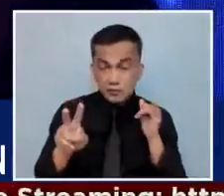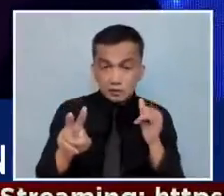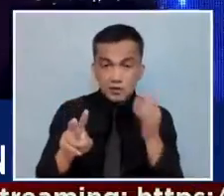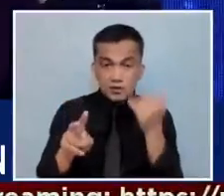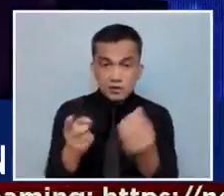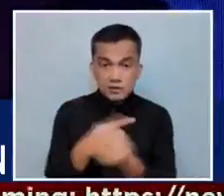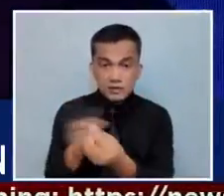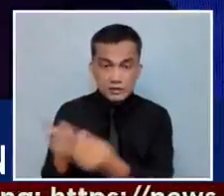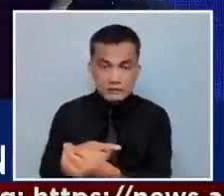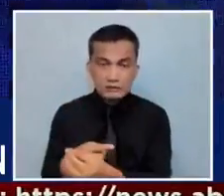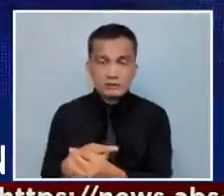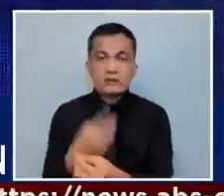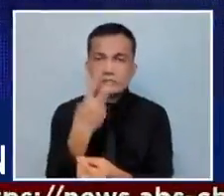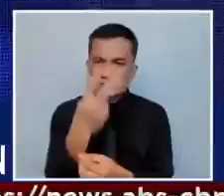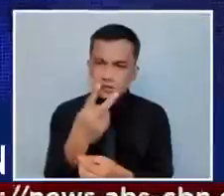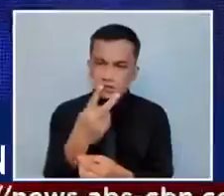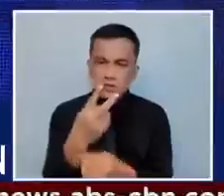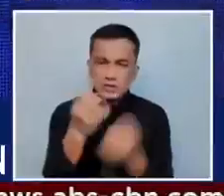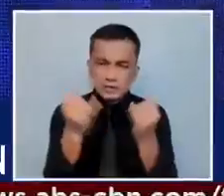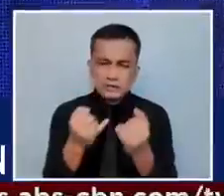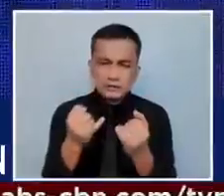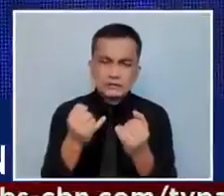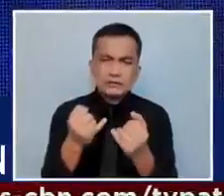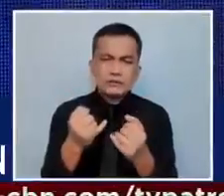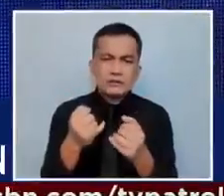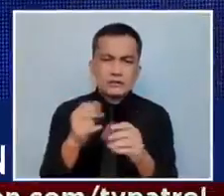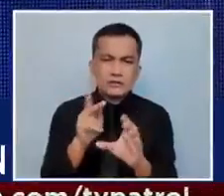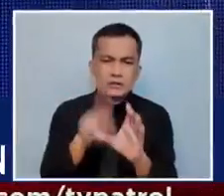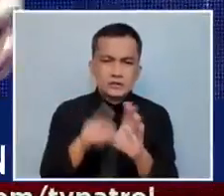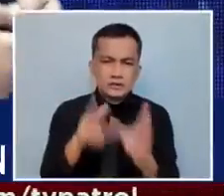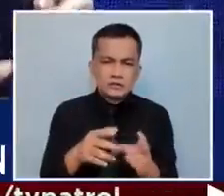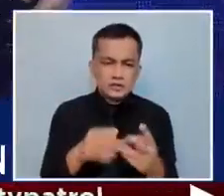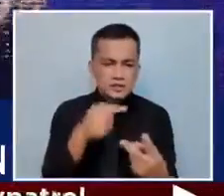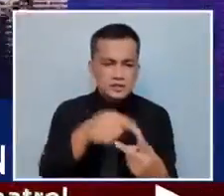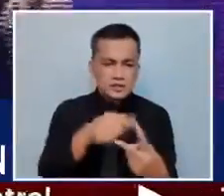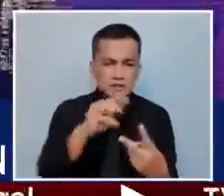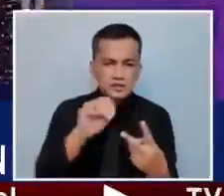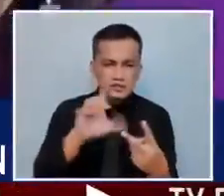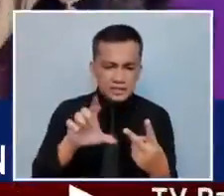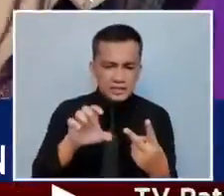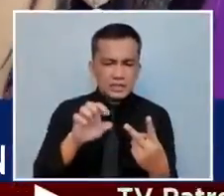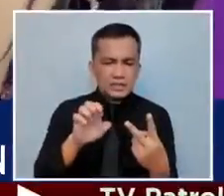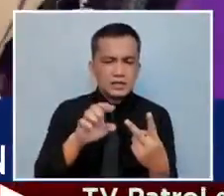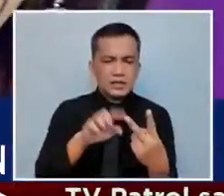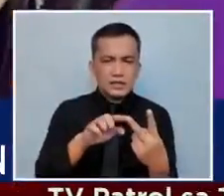matanggal sa kompetisyon ng 2 Idol hopefuls na sina Misha De Leon at Nisha Bedanya.